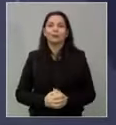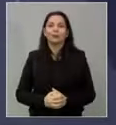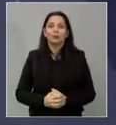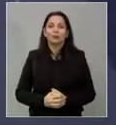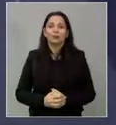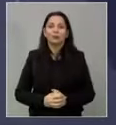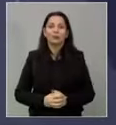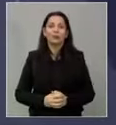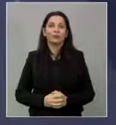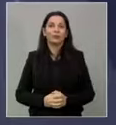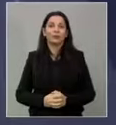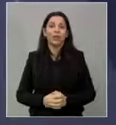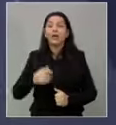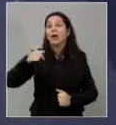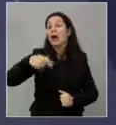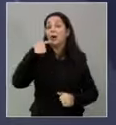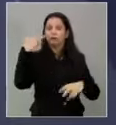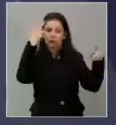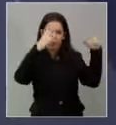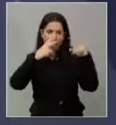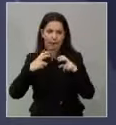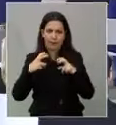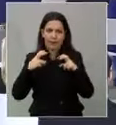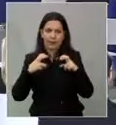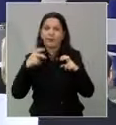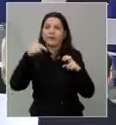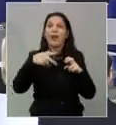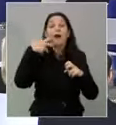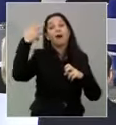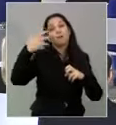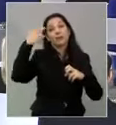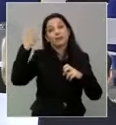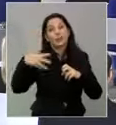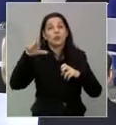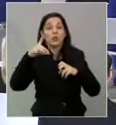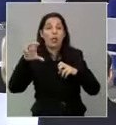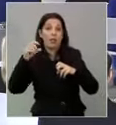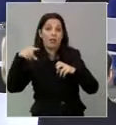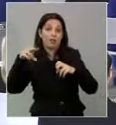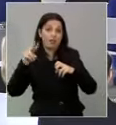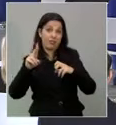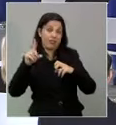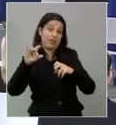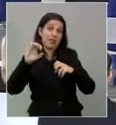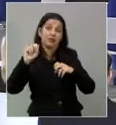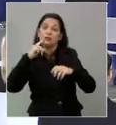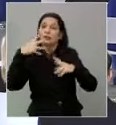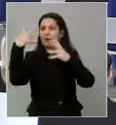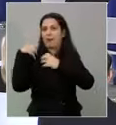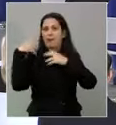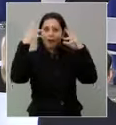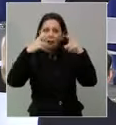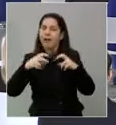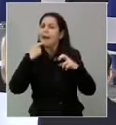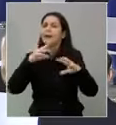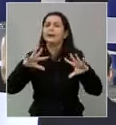Σύμφωνα με μελέτη του ΙΟΒΕ, με την επιμέλεια του καθηγητού κ. Βέτα, η επένδυσή μας στα επόμενα 10